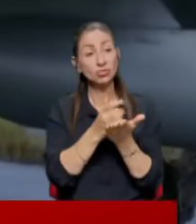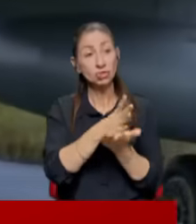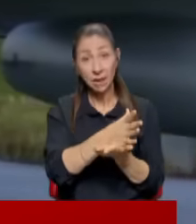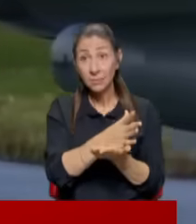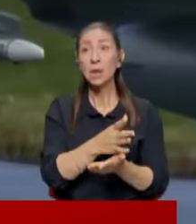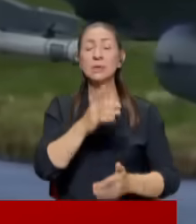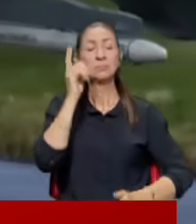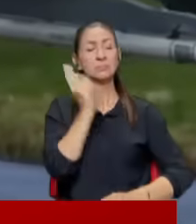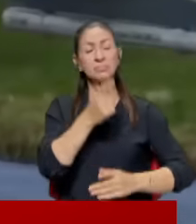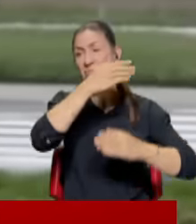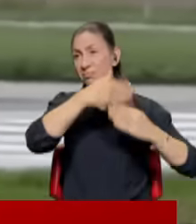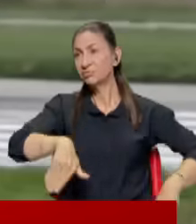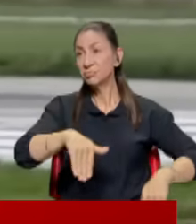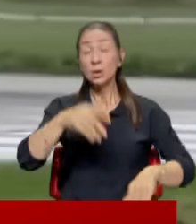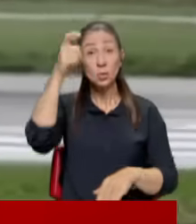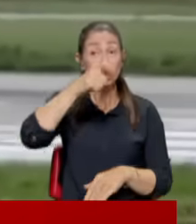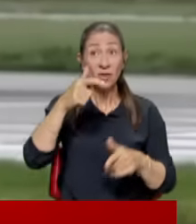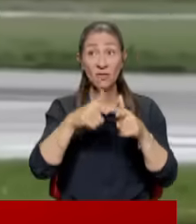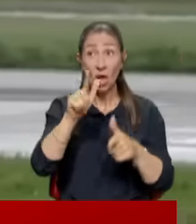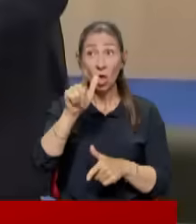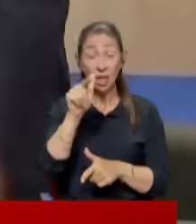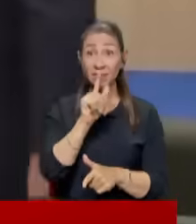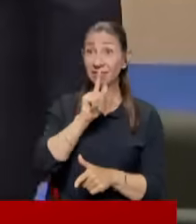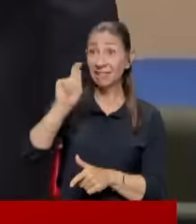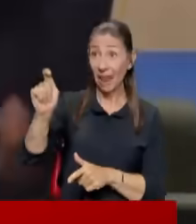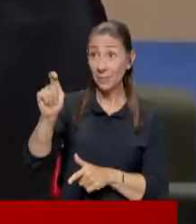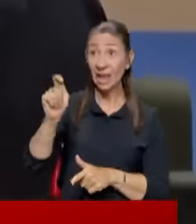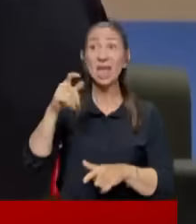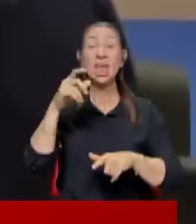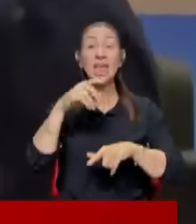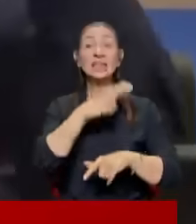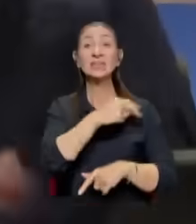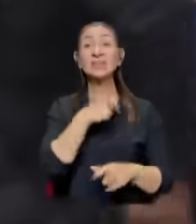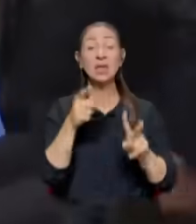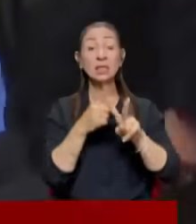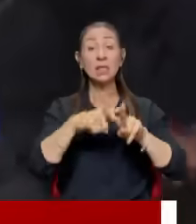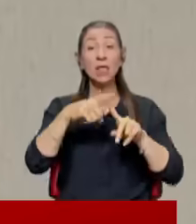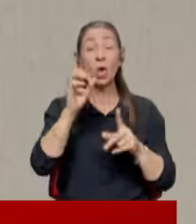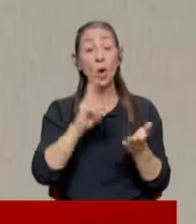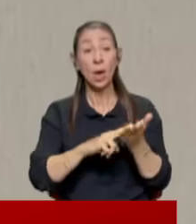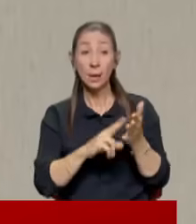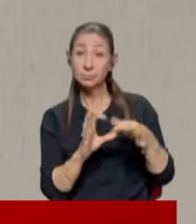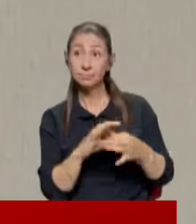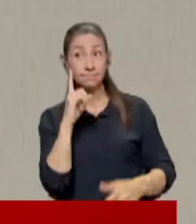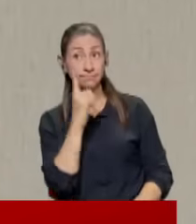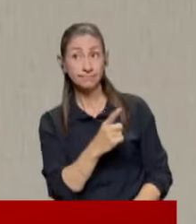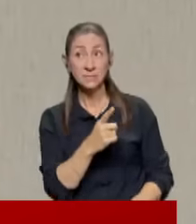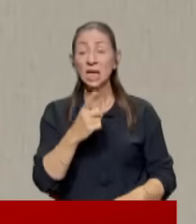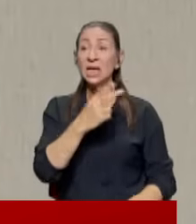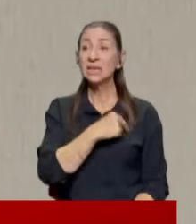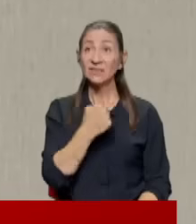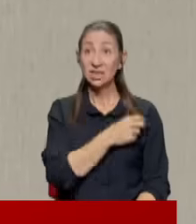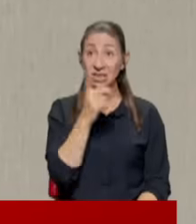çıkartıp yaptırım uyguladı. Türkiye'nin F-16 talebini ise İsveç'in NATO üyeliğine bağladı. Bunun da